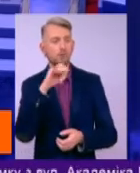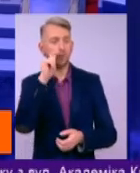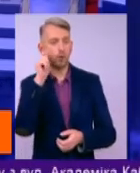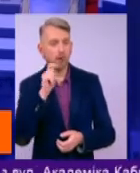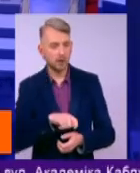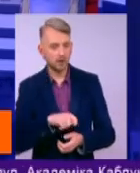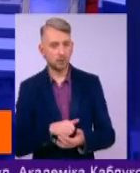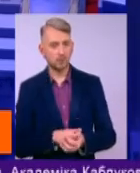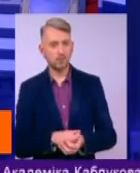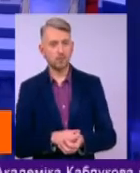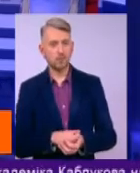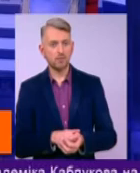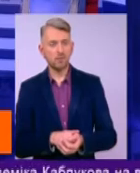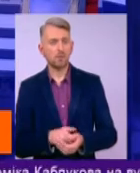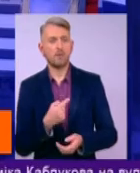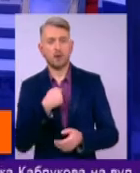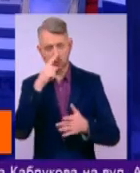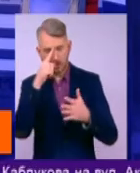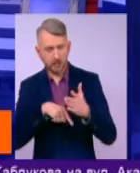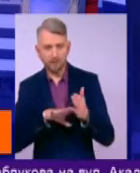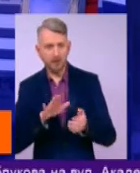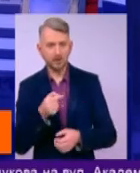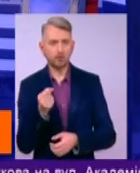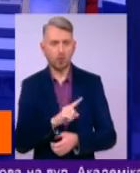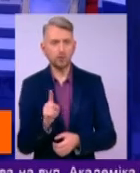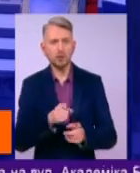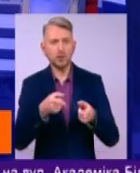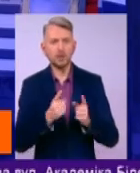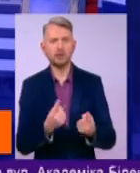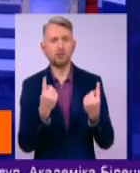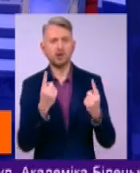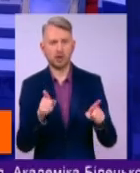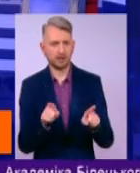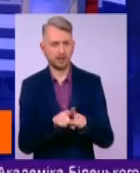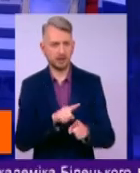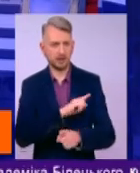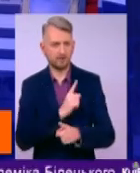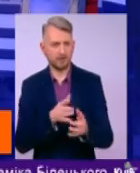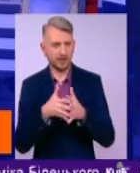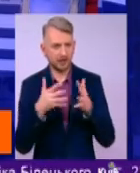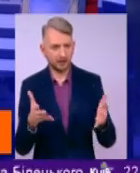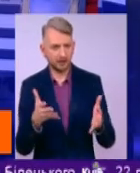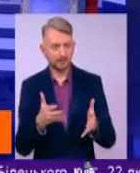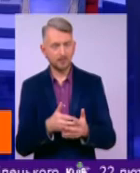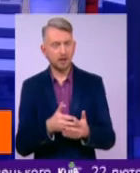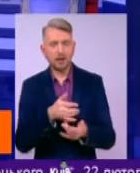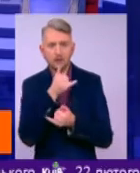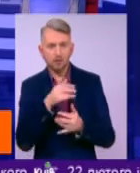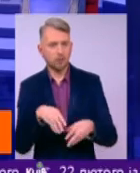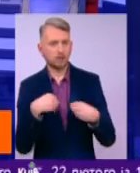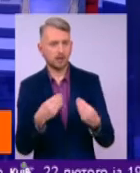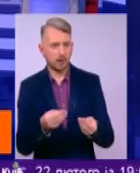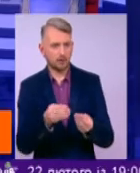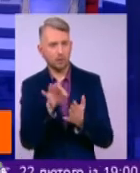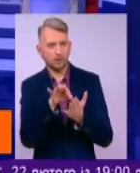я не впевнена в тому, що дійсно масштаби настільки великі. Не можу надати